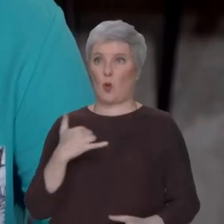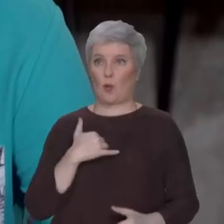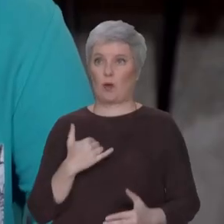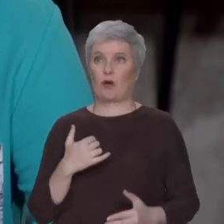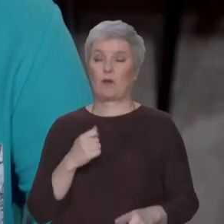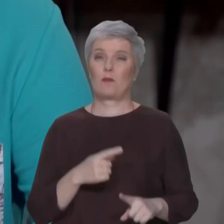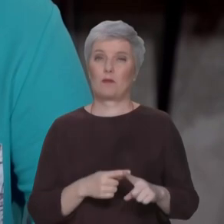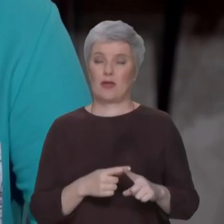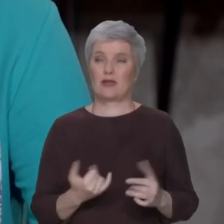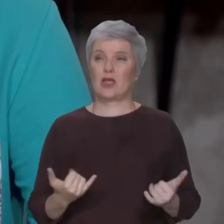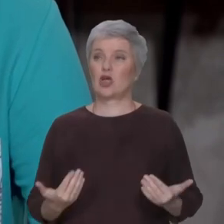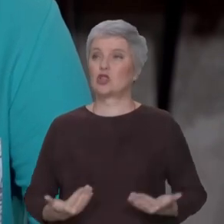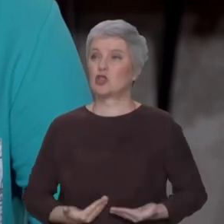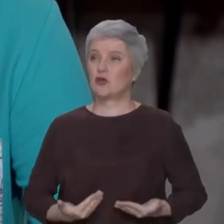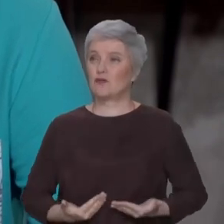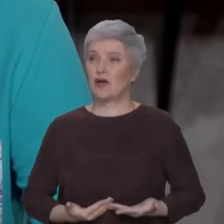мого брата.